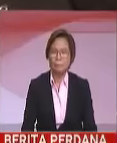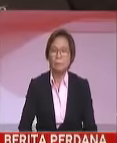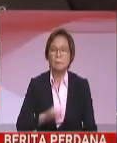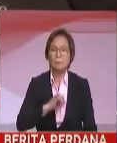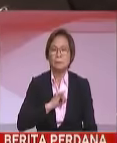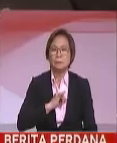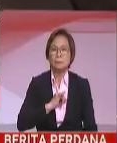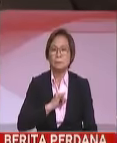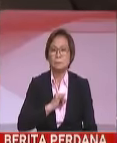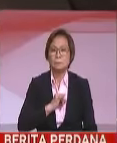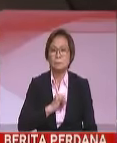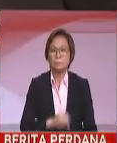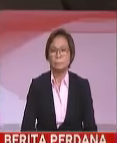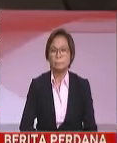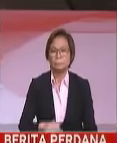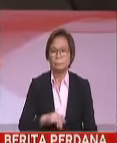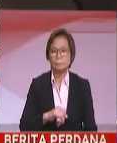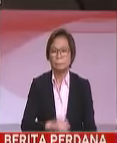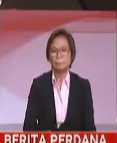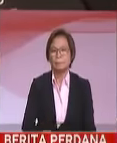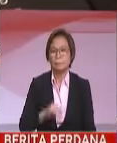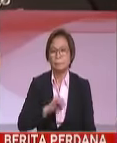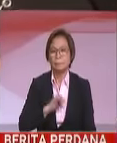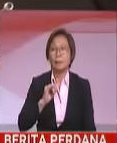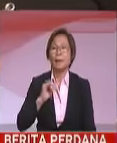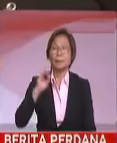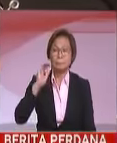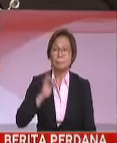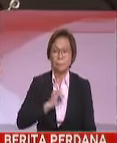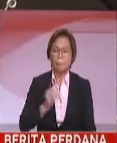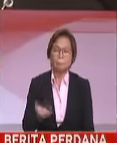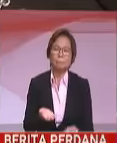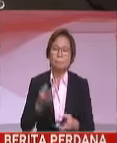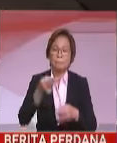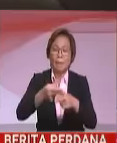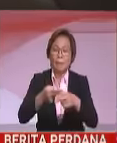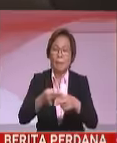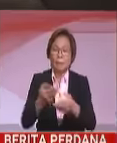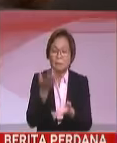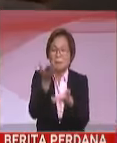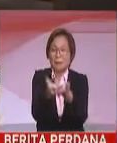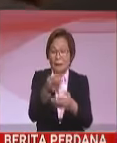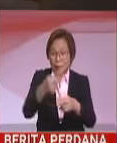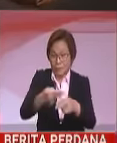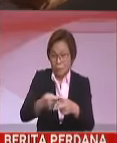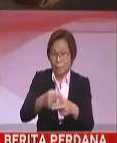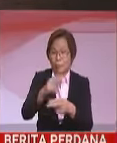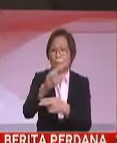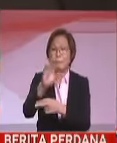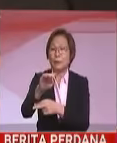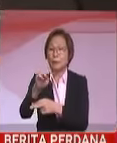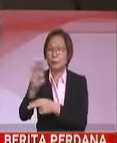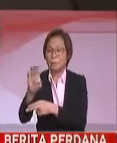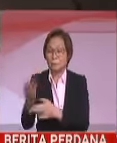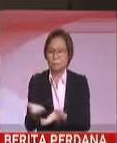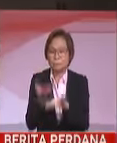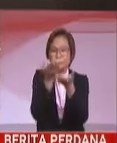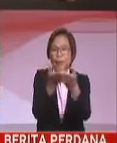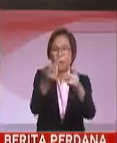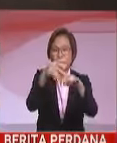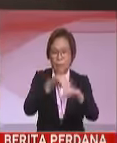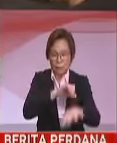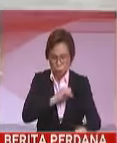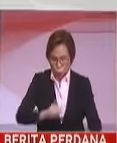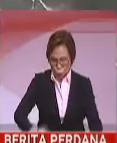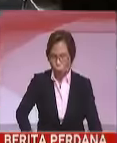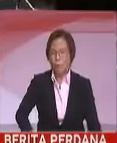Saya akan mempersembahkan cadangan nama kepada Duli Mahmulia